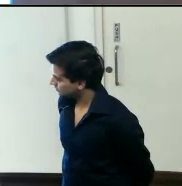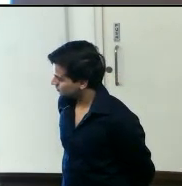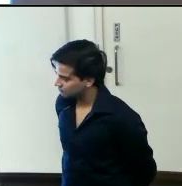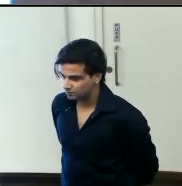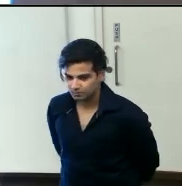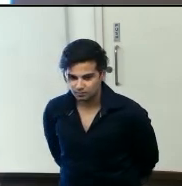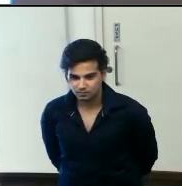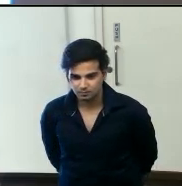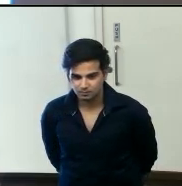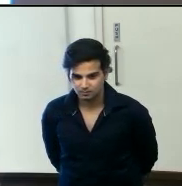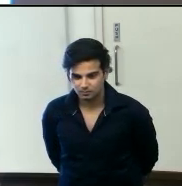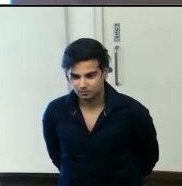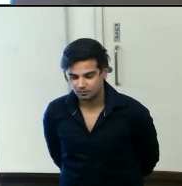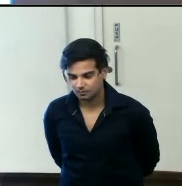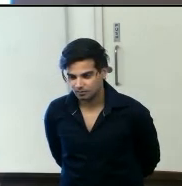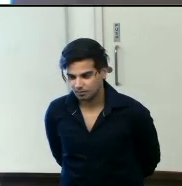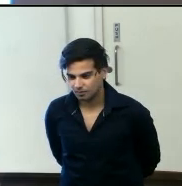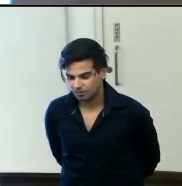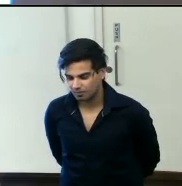ಒಂದು